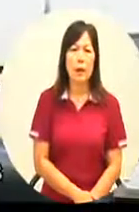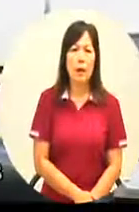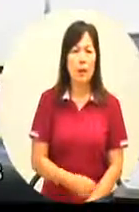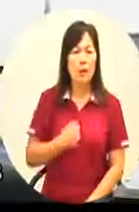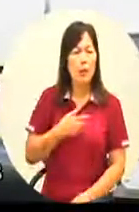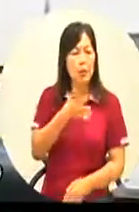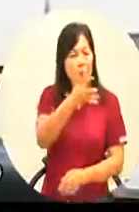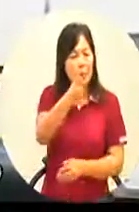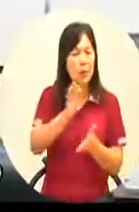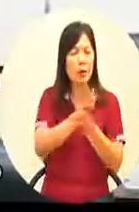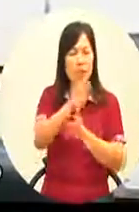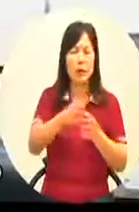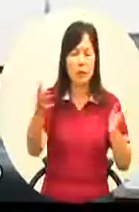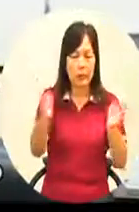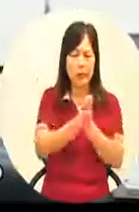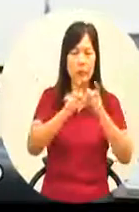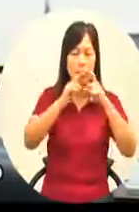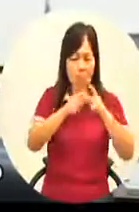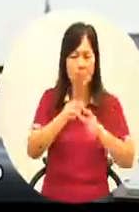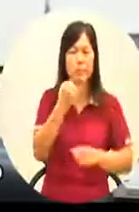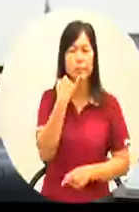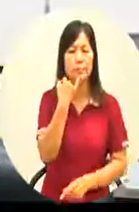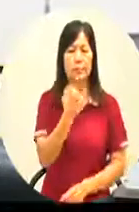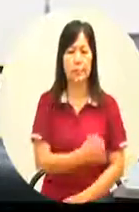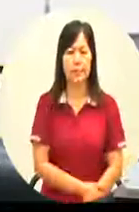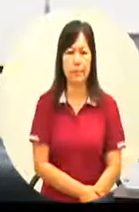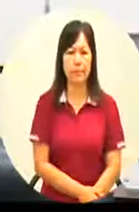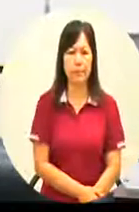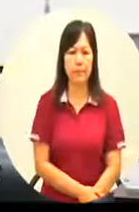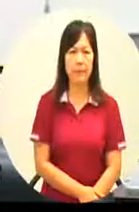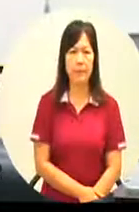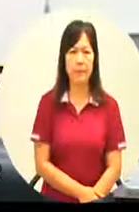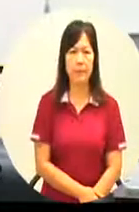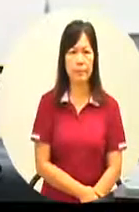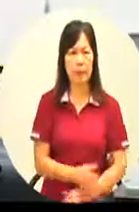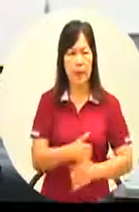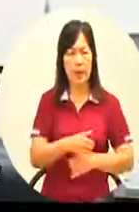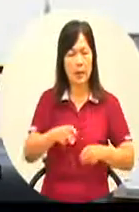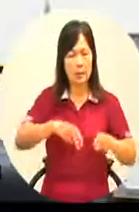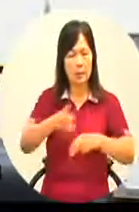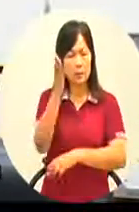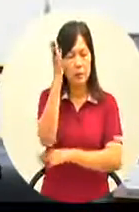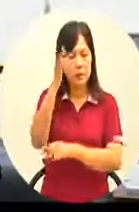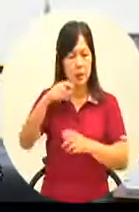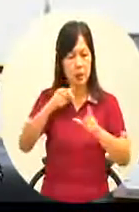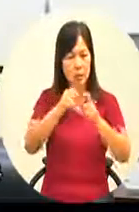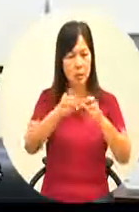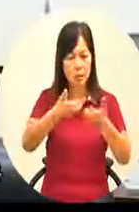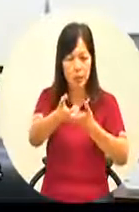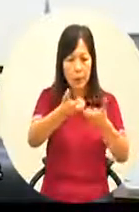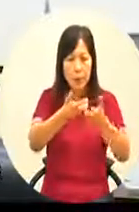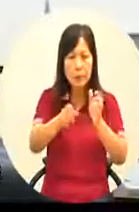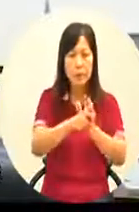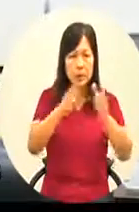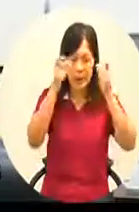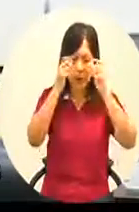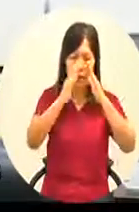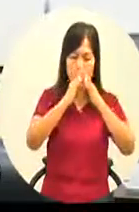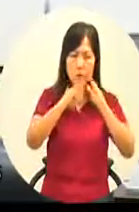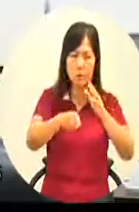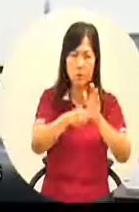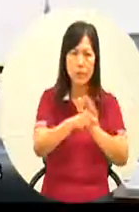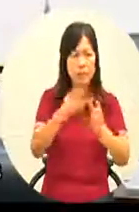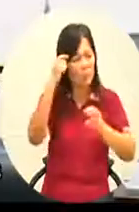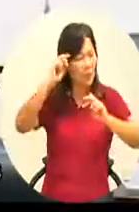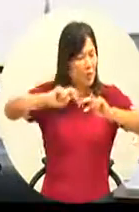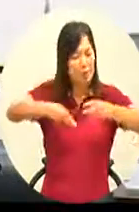之后再总体答，问了之后再总体答。你的行政区域划分法，我看可能按隔用区，无啥要